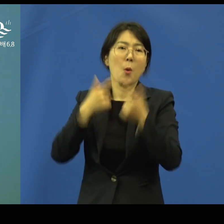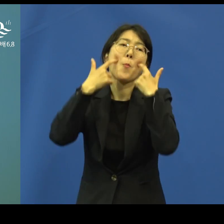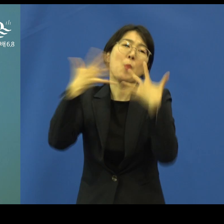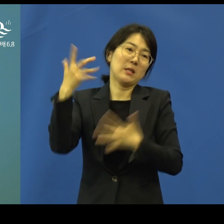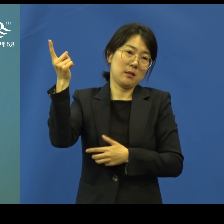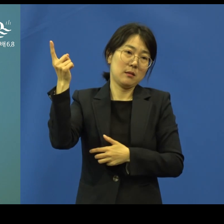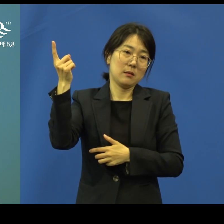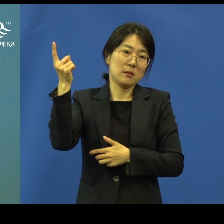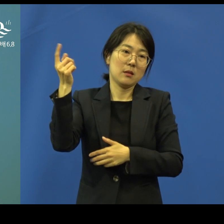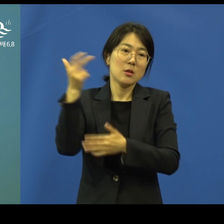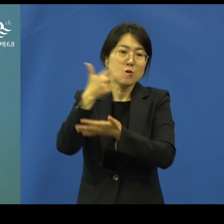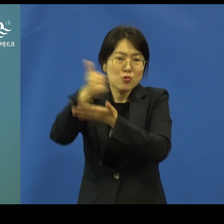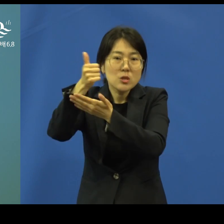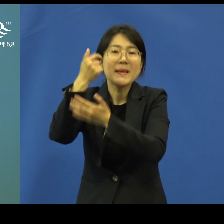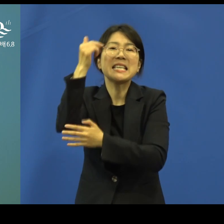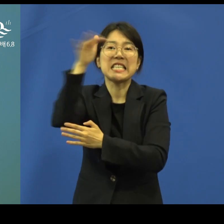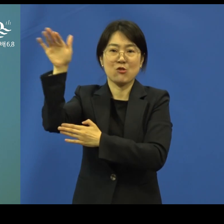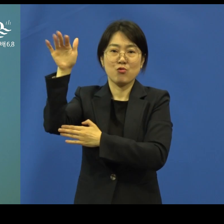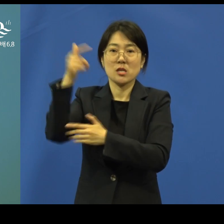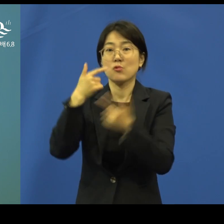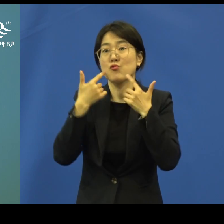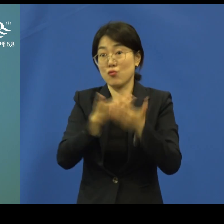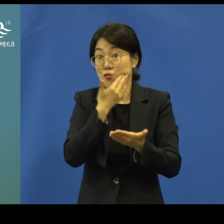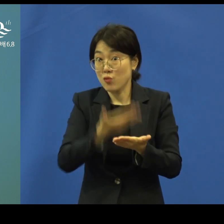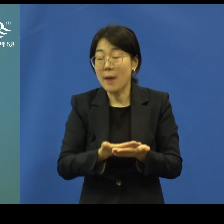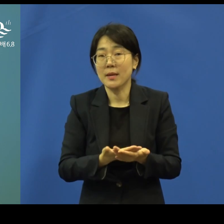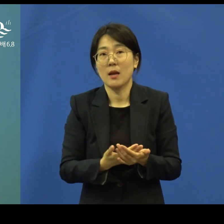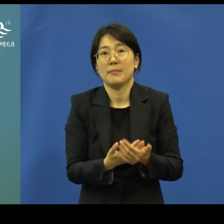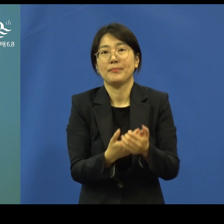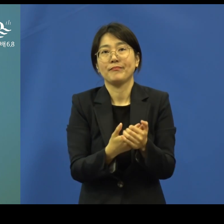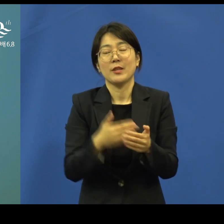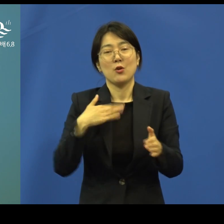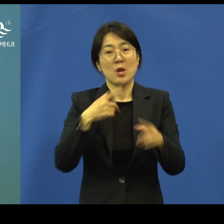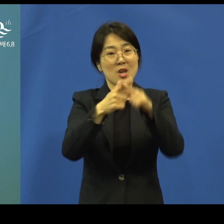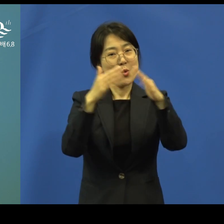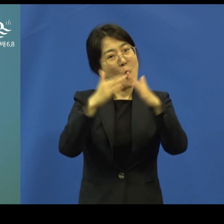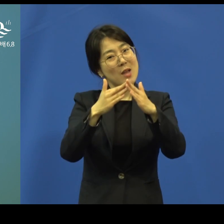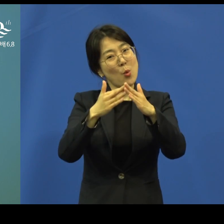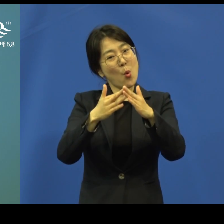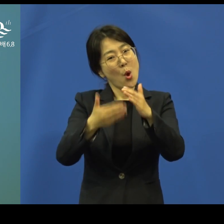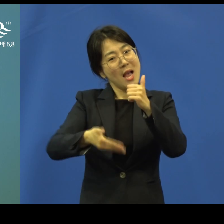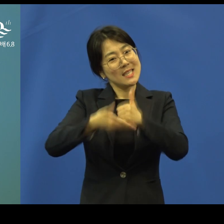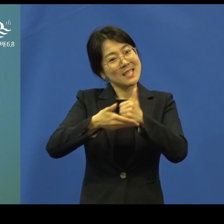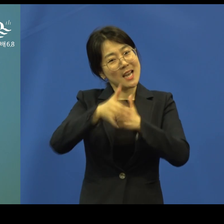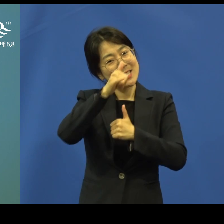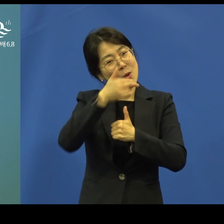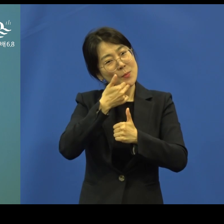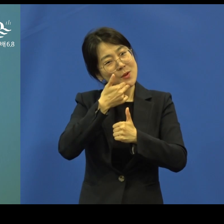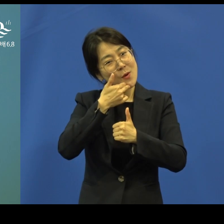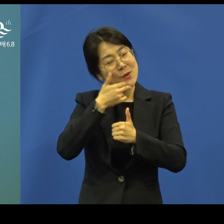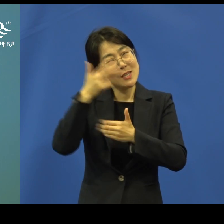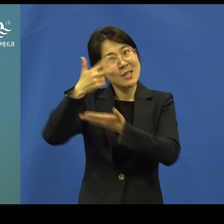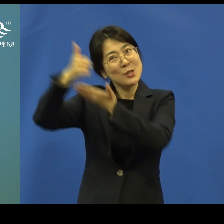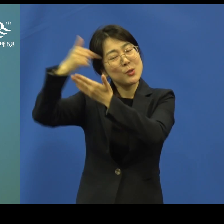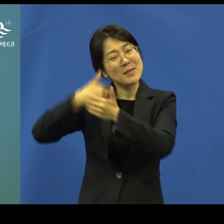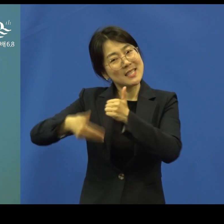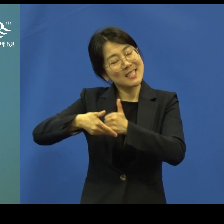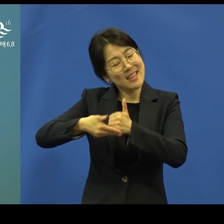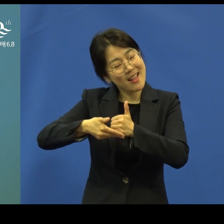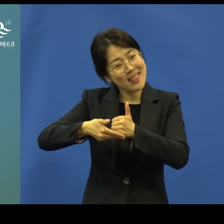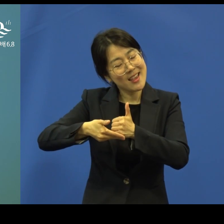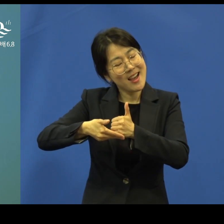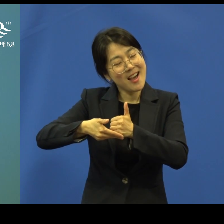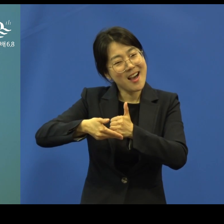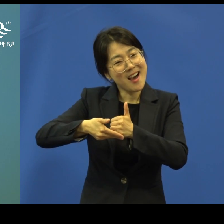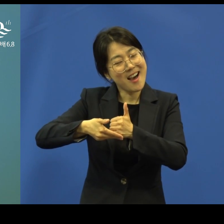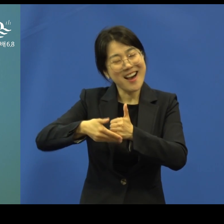어떻게 평가하시는가, 그게 더 중요하죠. 50주년을 맞으면서도 우리 교회도 이런 부분에서 아시아의